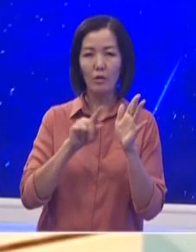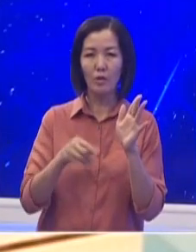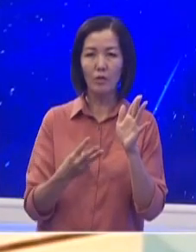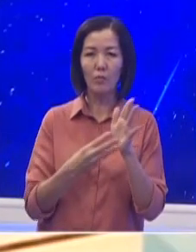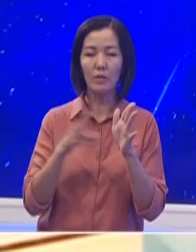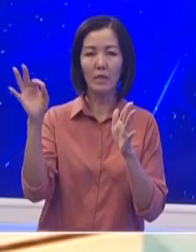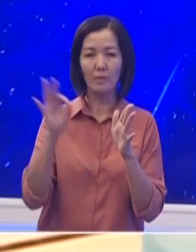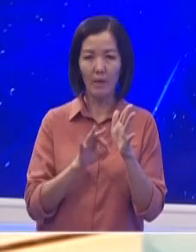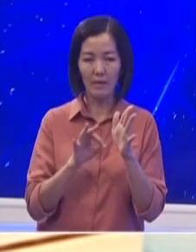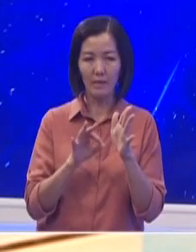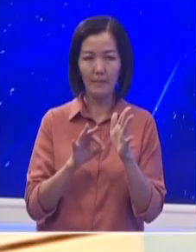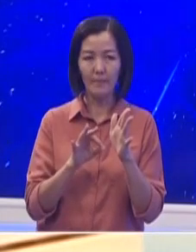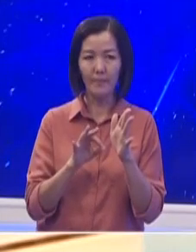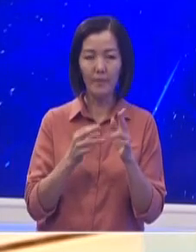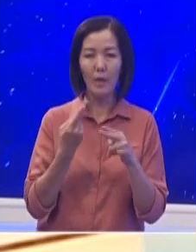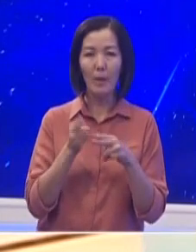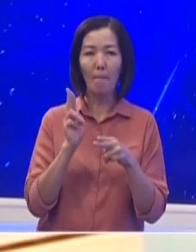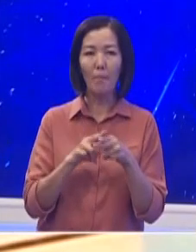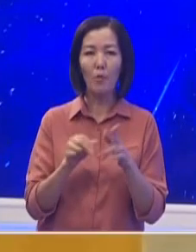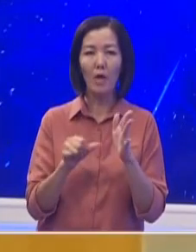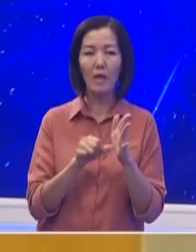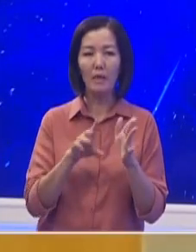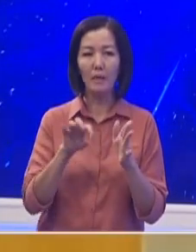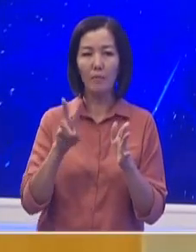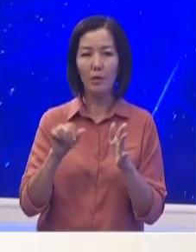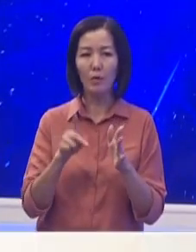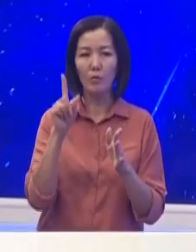77,18% құрайды. Ал бұл